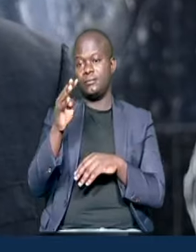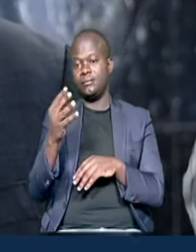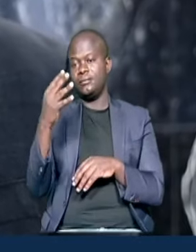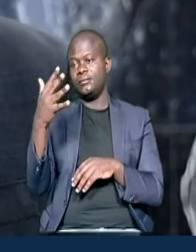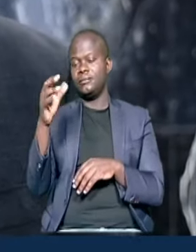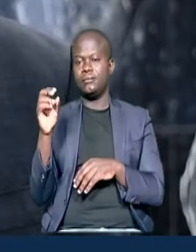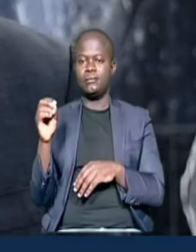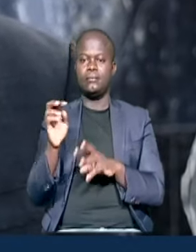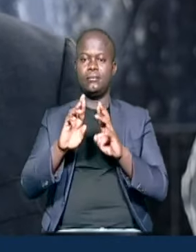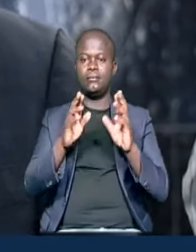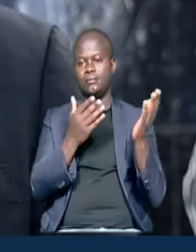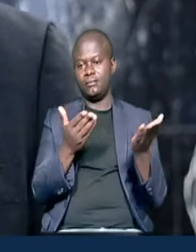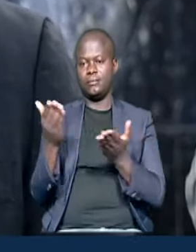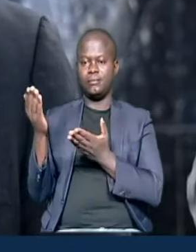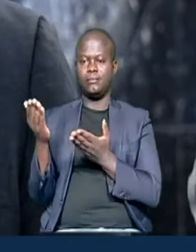4,500 twiteguye kubakira